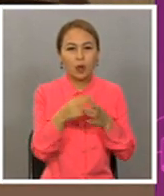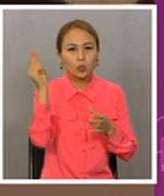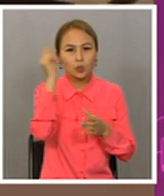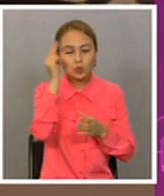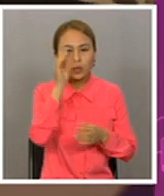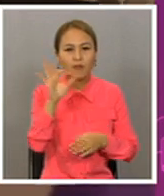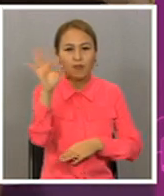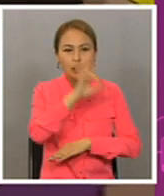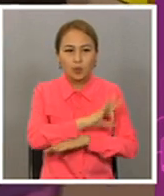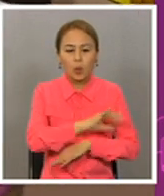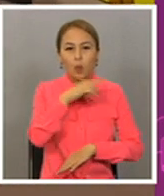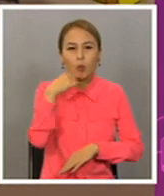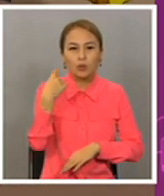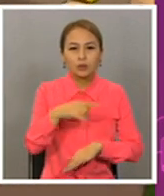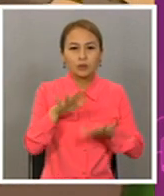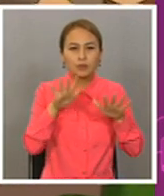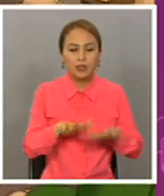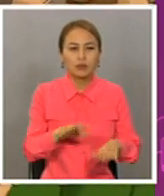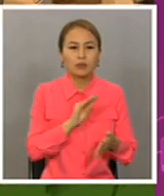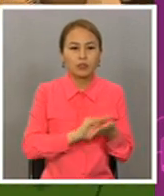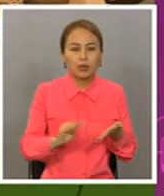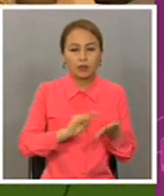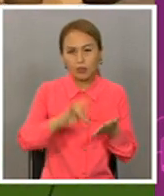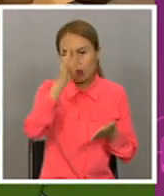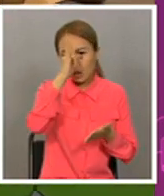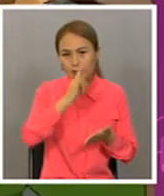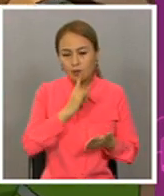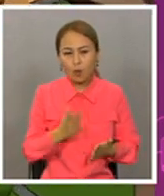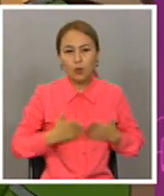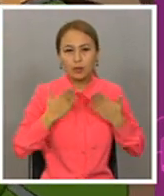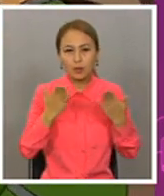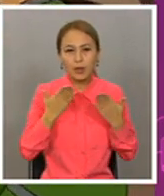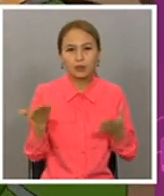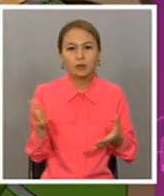орыс классиктерінің шығармаларын қазақ оқырманына таныстырды.